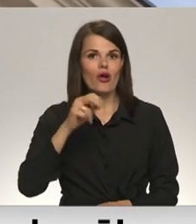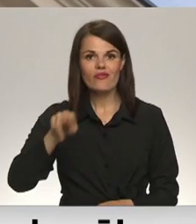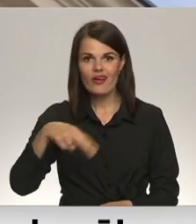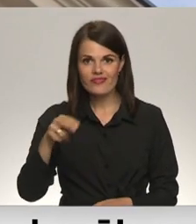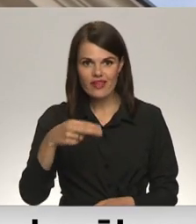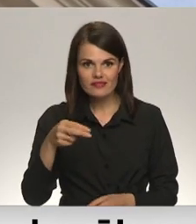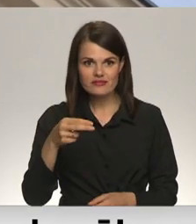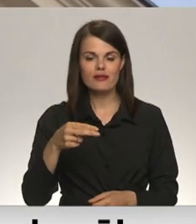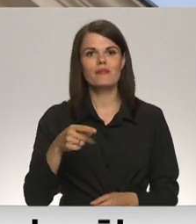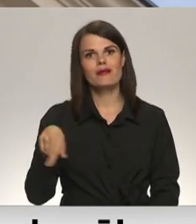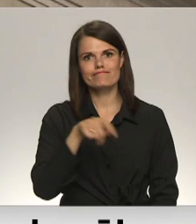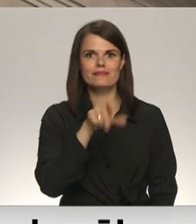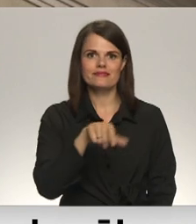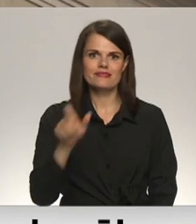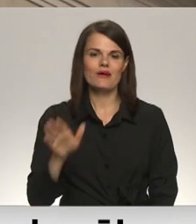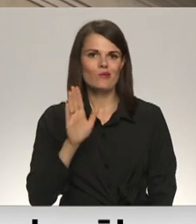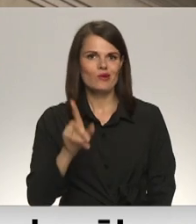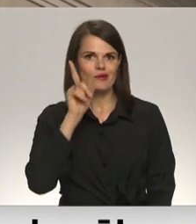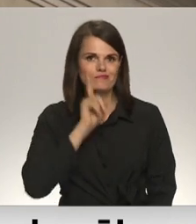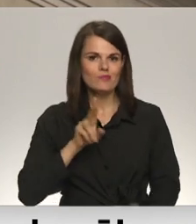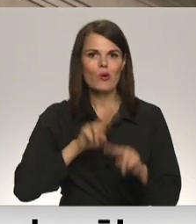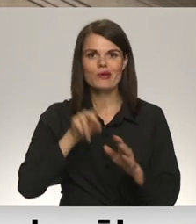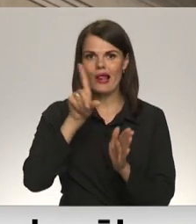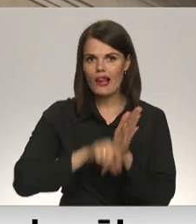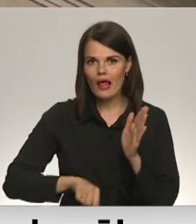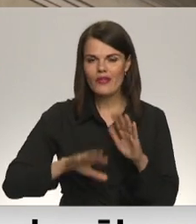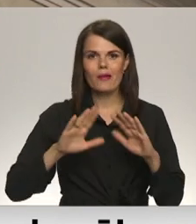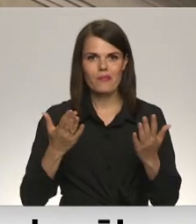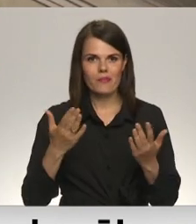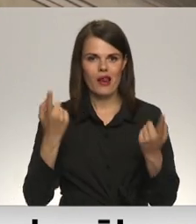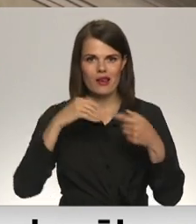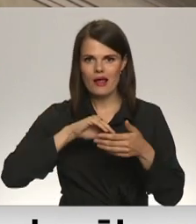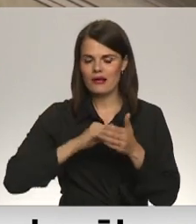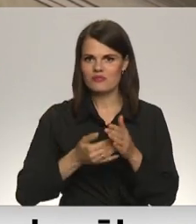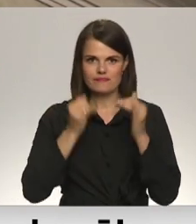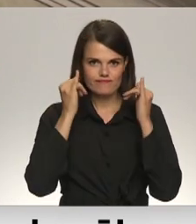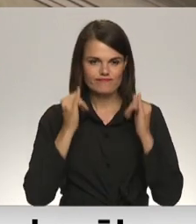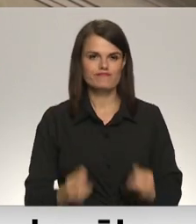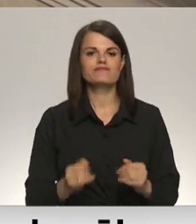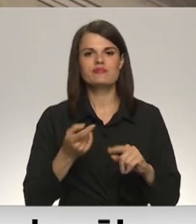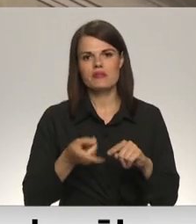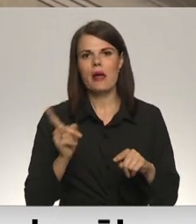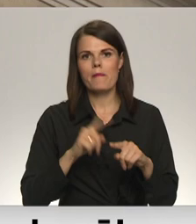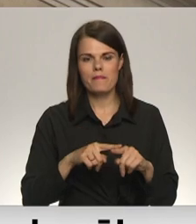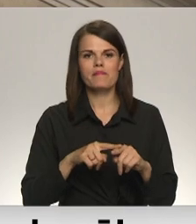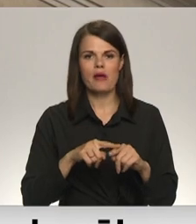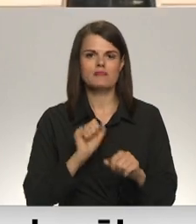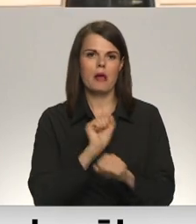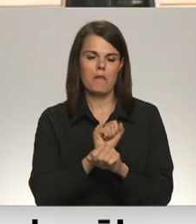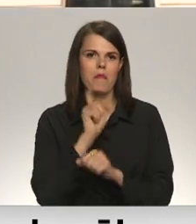būtu gan iedzīvotājiem mērtāk, gan domēji lētāk. Taču laikapstākļi bijuši nelabvēlīgi un tāpēc ņemta